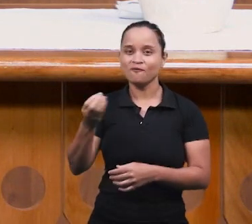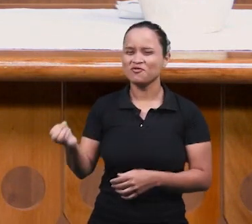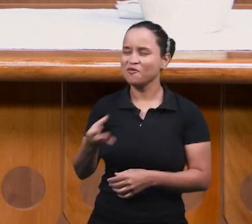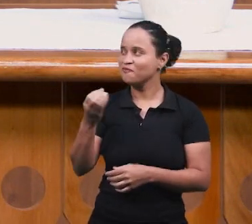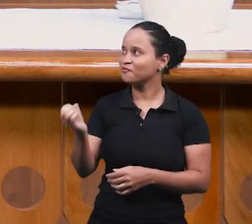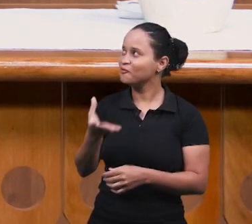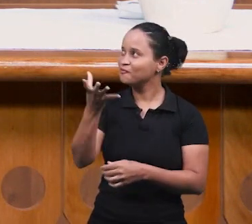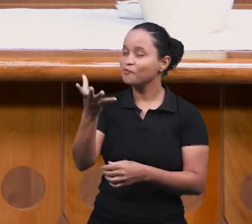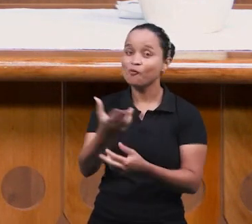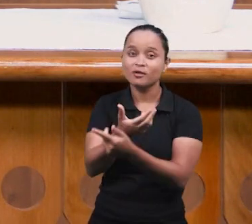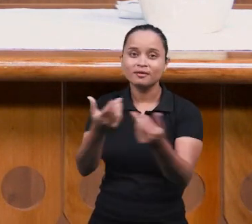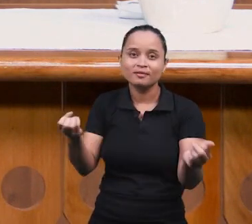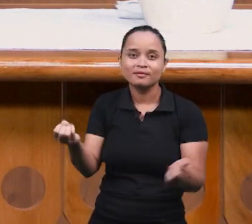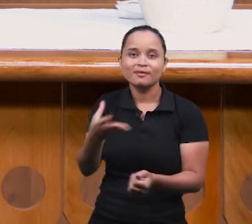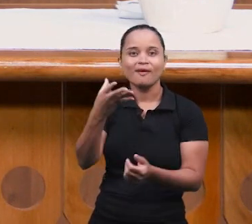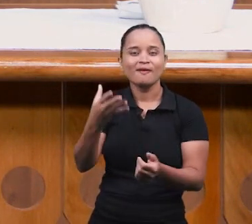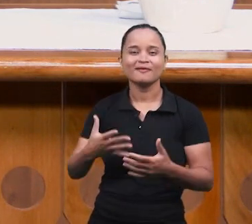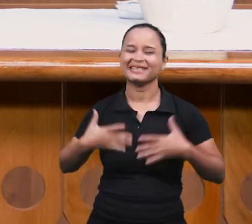luttes, l'épreuve,